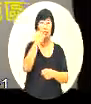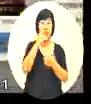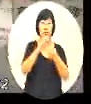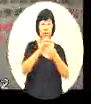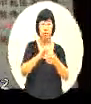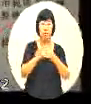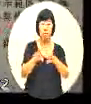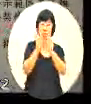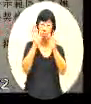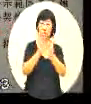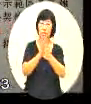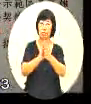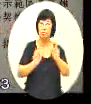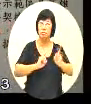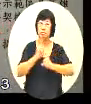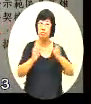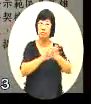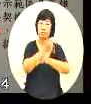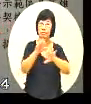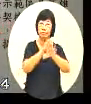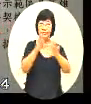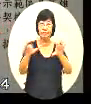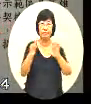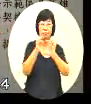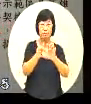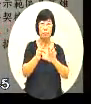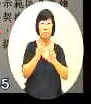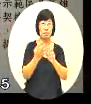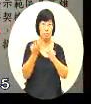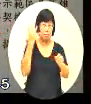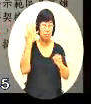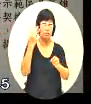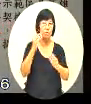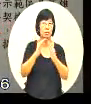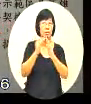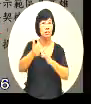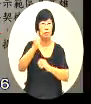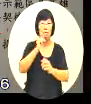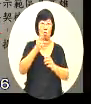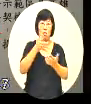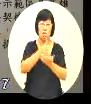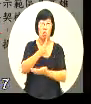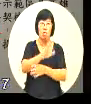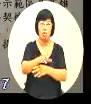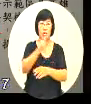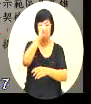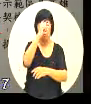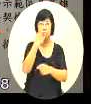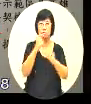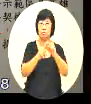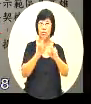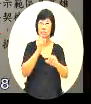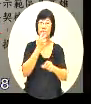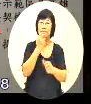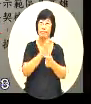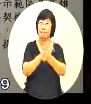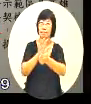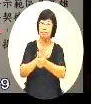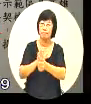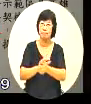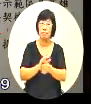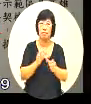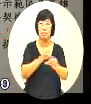经济示范区，那么市长4年前你也说希望中央早日推动自由经济示范区，那